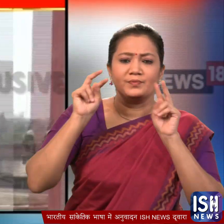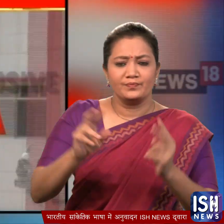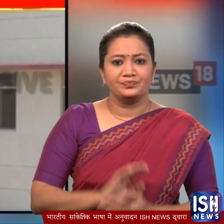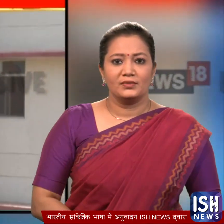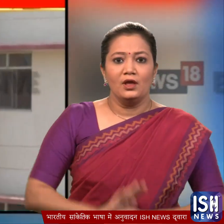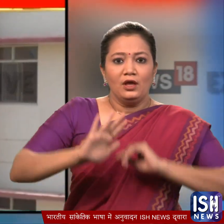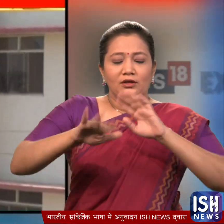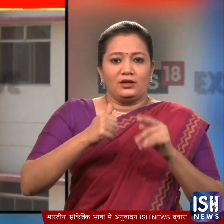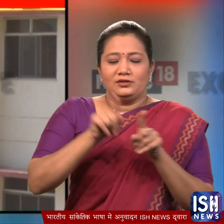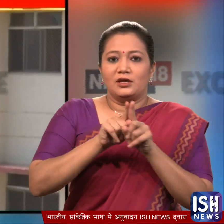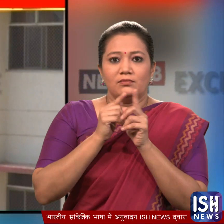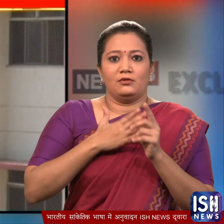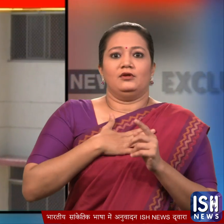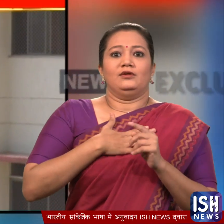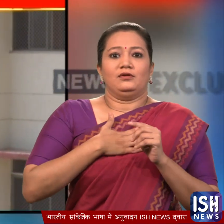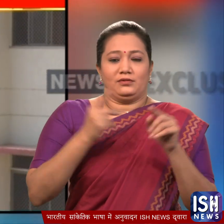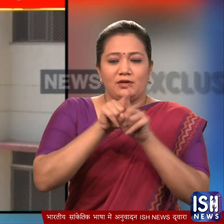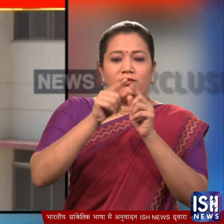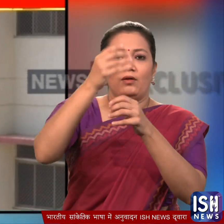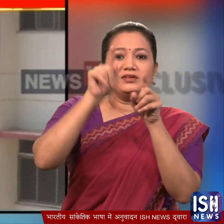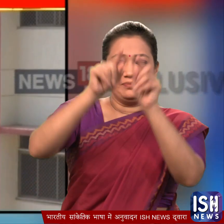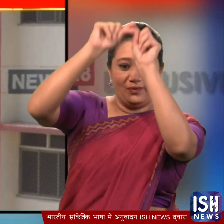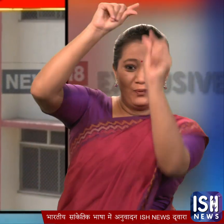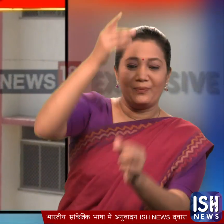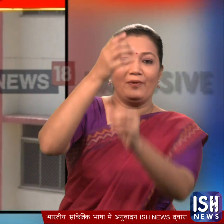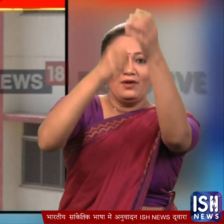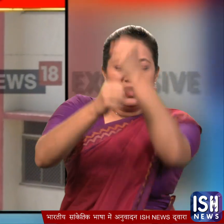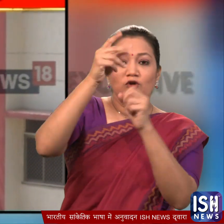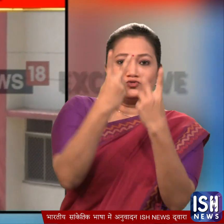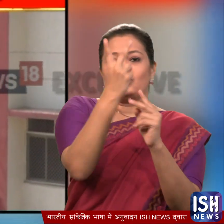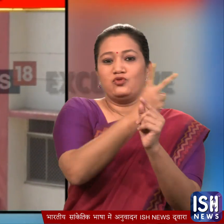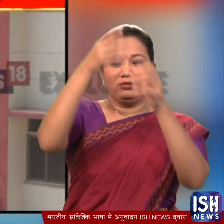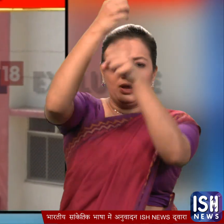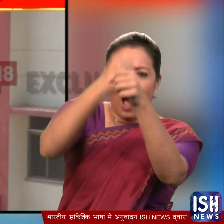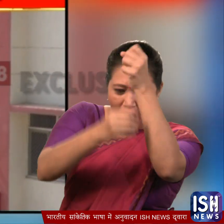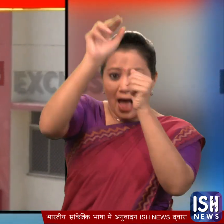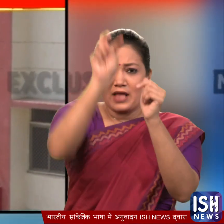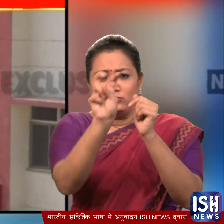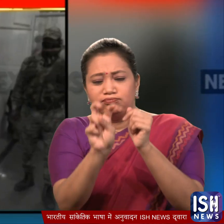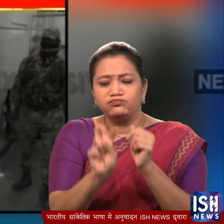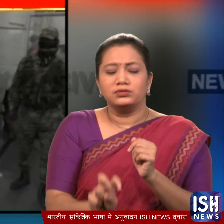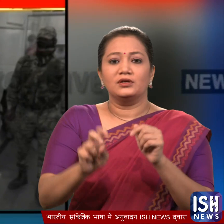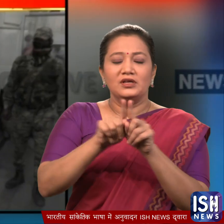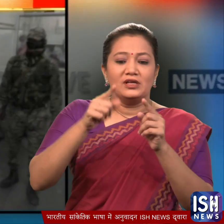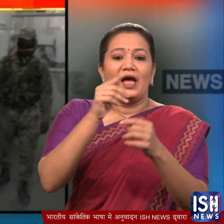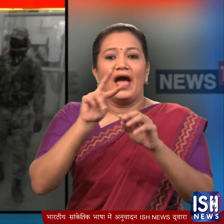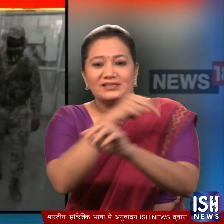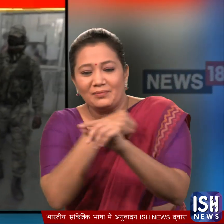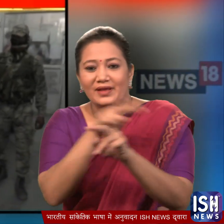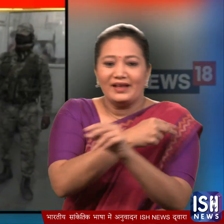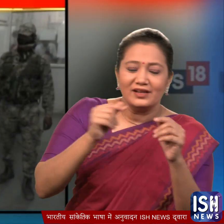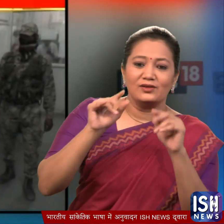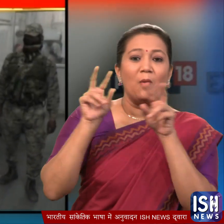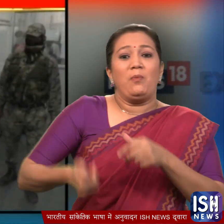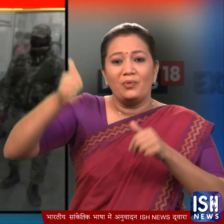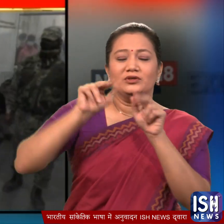जमाए दिखे और फिर शुरू हुआ सांसें अटका देने वाला स्टंट। रस्सी के सहारे 2 कमांडो नीचे उतरते नजर आए और बंधक बनाए गए अस्पताल